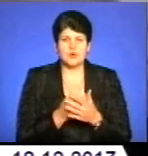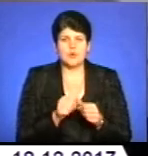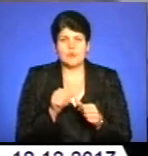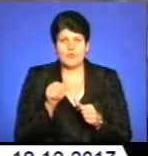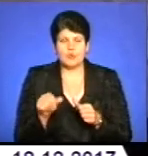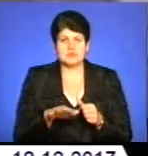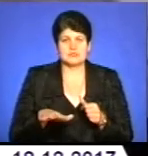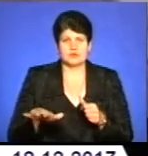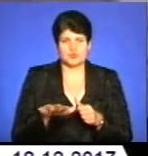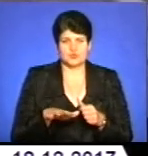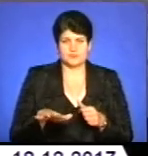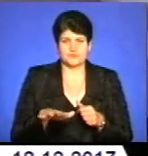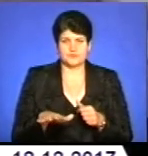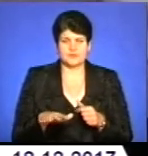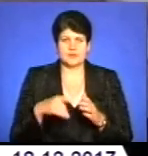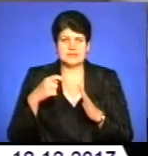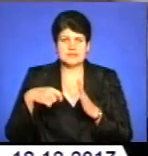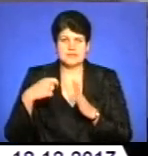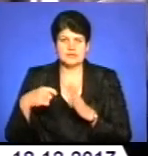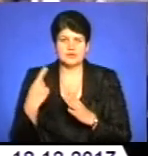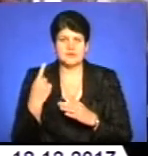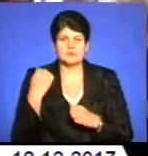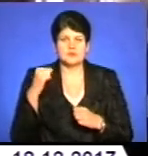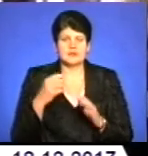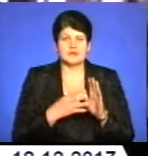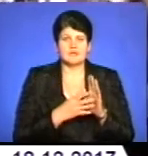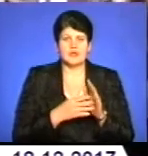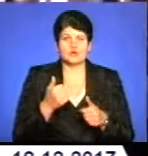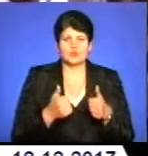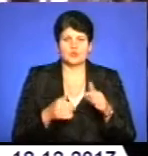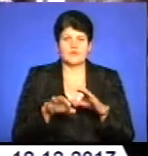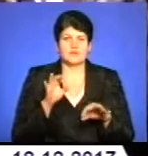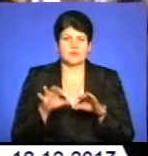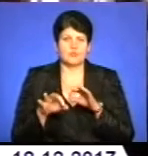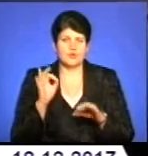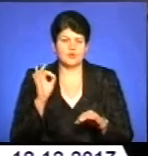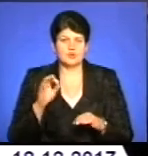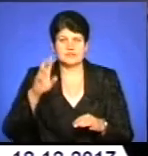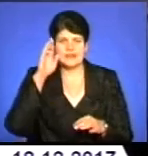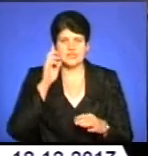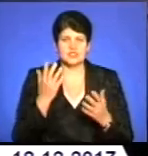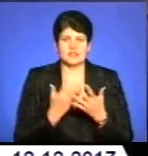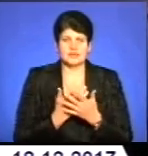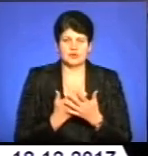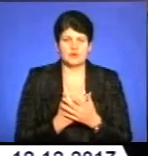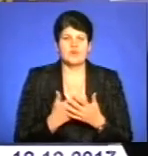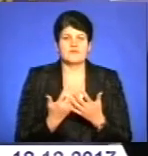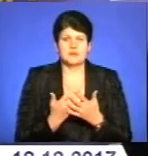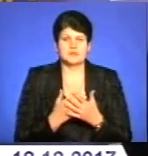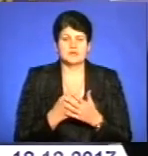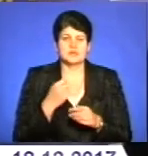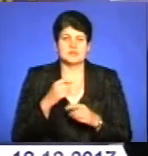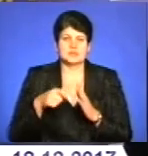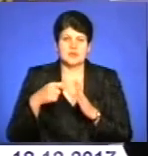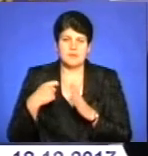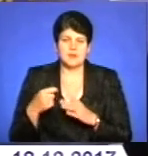Нікона Романченка. «Стрічка» – одна з переможців 9-го конкурсного відбору Держкіно. Фільм, до речі, знімали у Тернополі. Історія